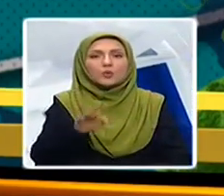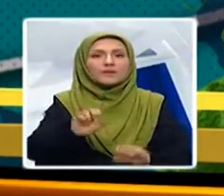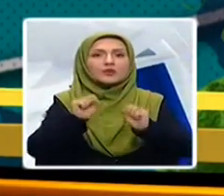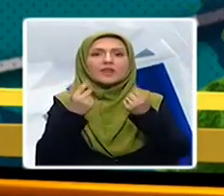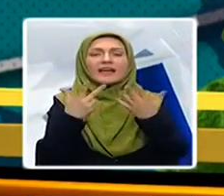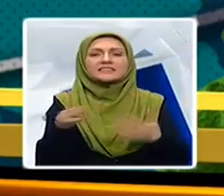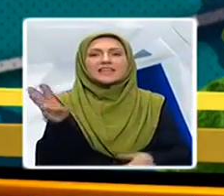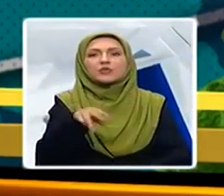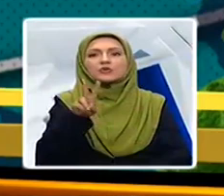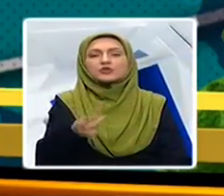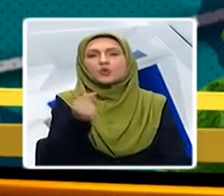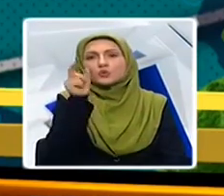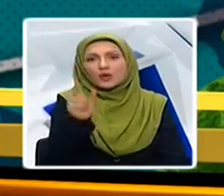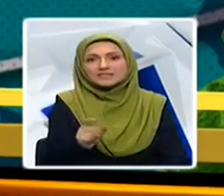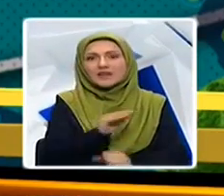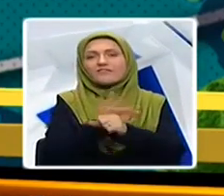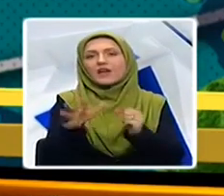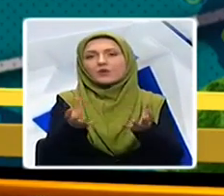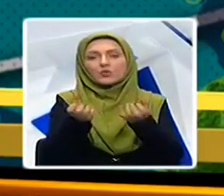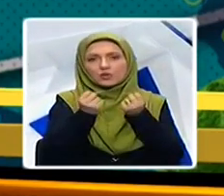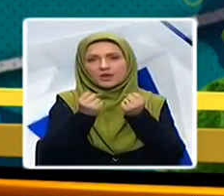2,832,000 نفر رسیده و شمار جانباختگان از